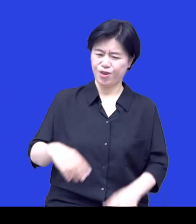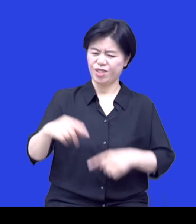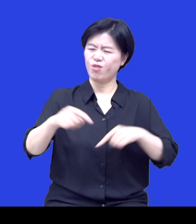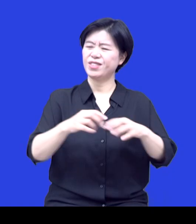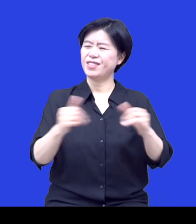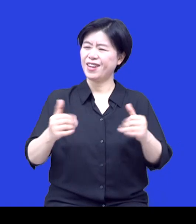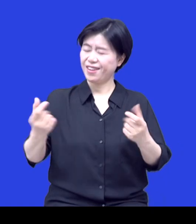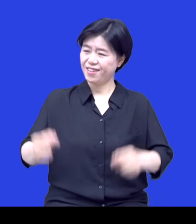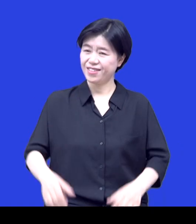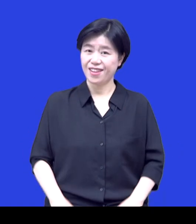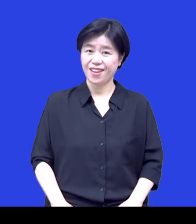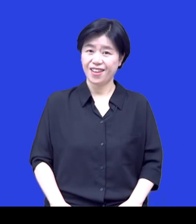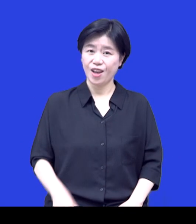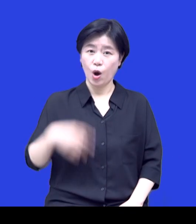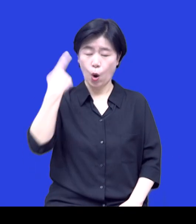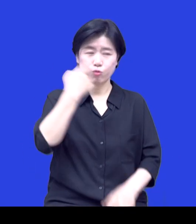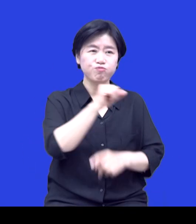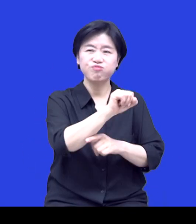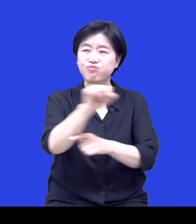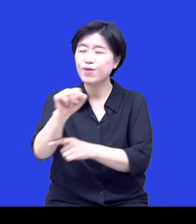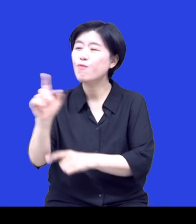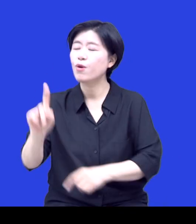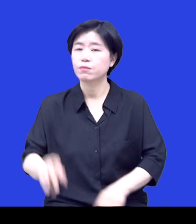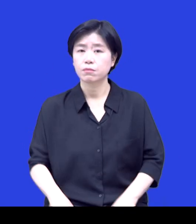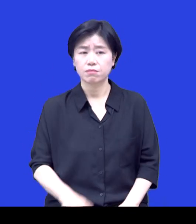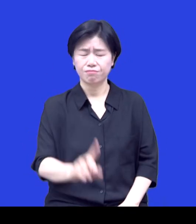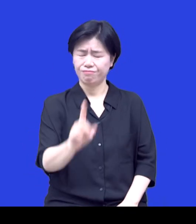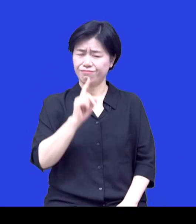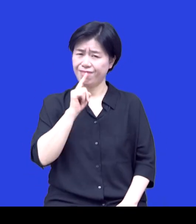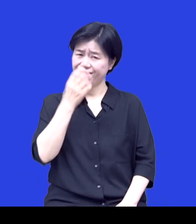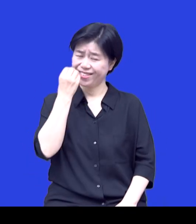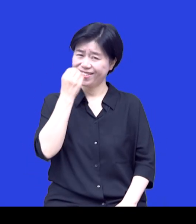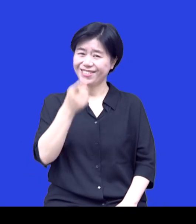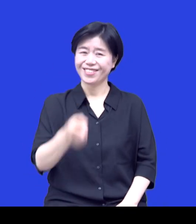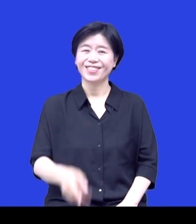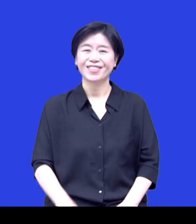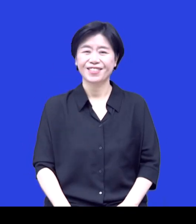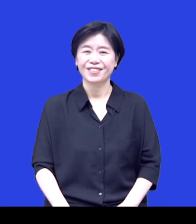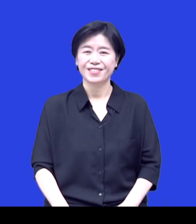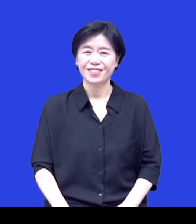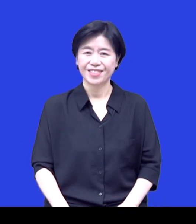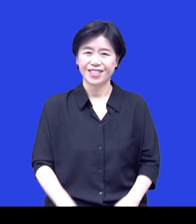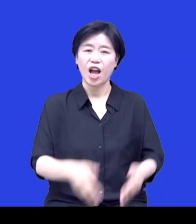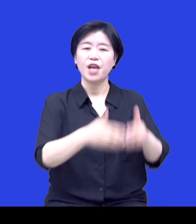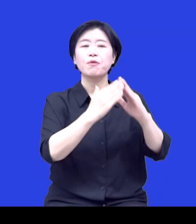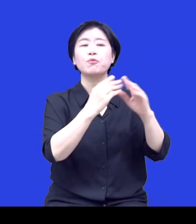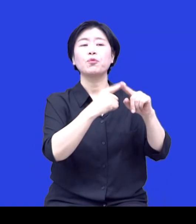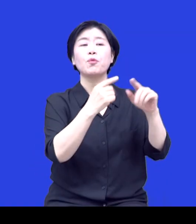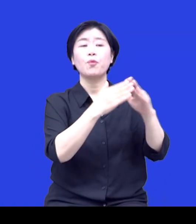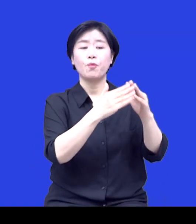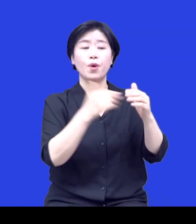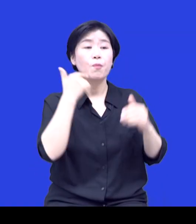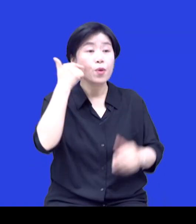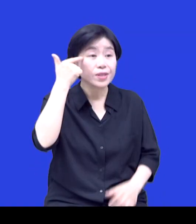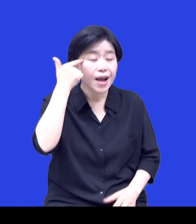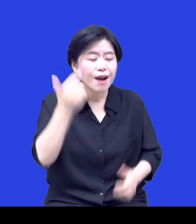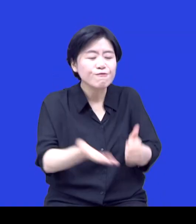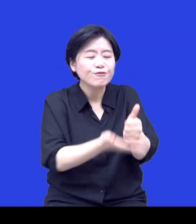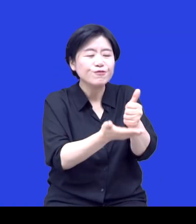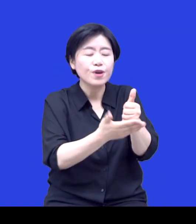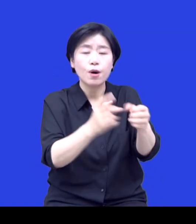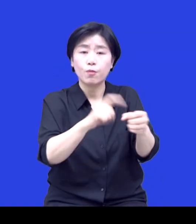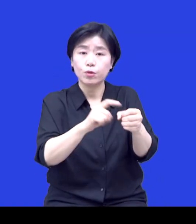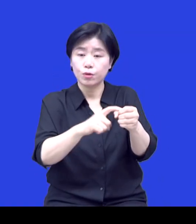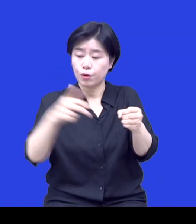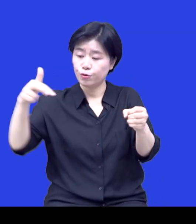아, 교회를 진짜 가는데 무슨 다 정치? 교회를 가는데 무슨 아니, 정치인이에요? 개척교 목사님을 위로하느라고. 아 그럼요. 저는 항상 늘 목사님을 위로하잖아요. 그럼 주영훈 씨도